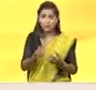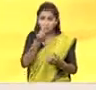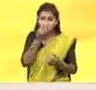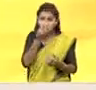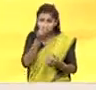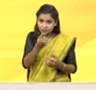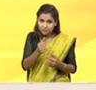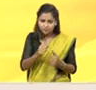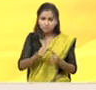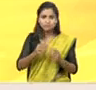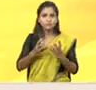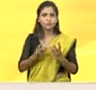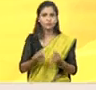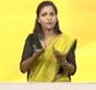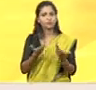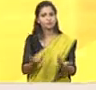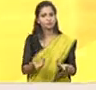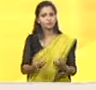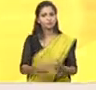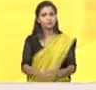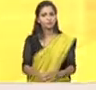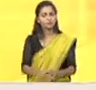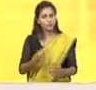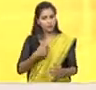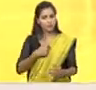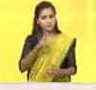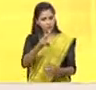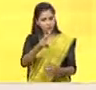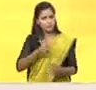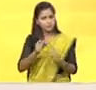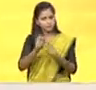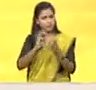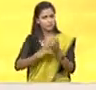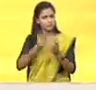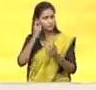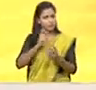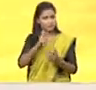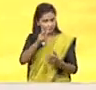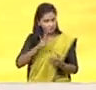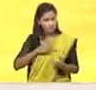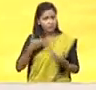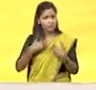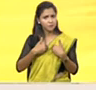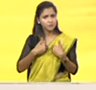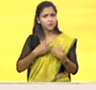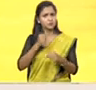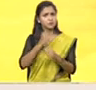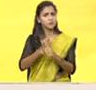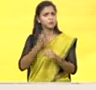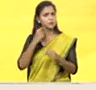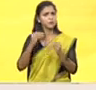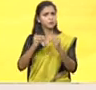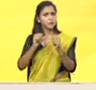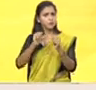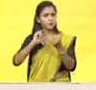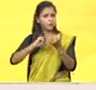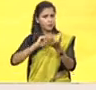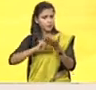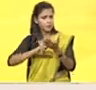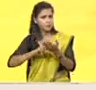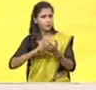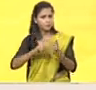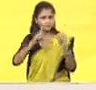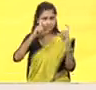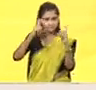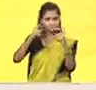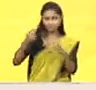समाधान भी निकाल लिया गया। मुझे बताया गया है कि अब ये गिबन्स तस्वीरों के लिए पोज